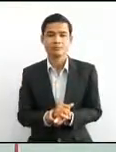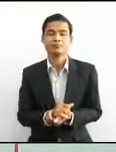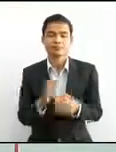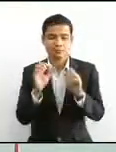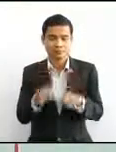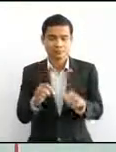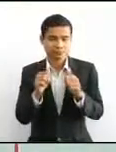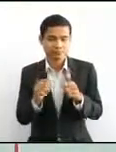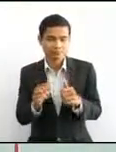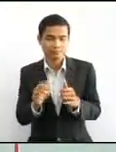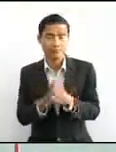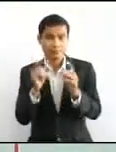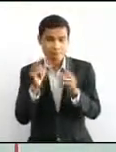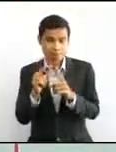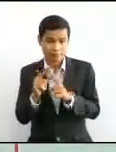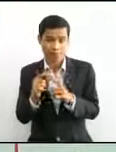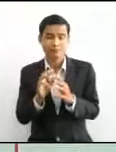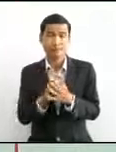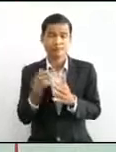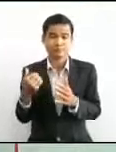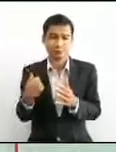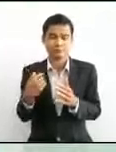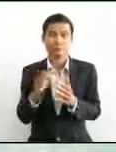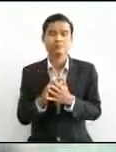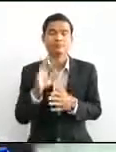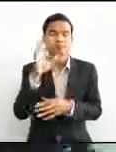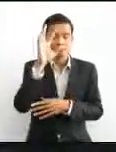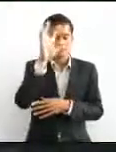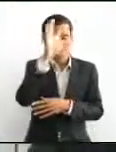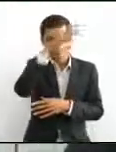Chà là ổn mến tên. Cứ biên lên dương ăn thả bó. Bỏ bỏ.